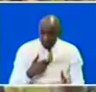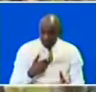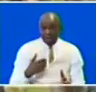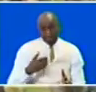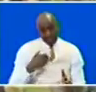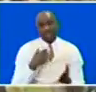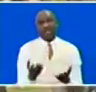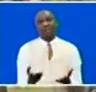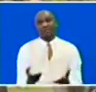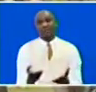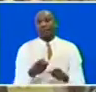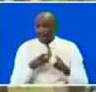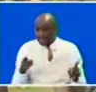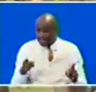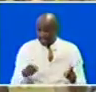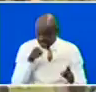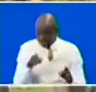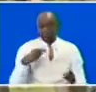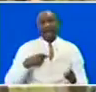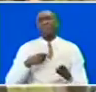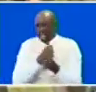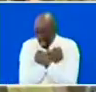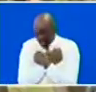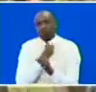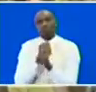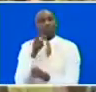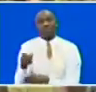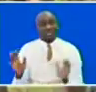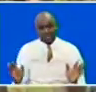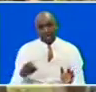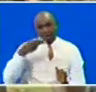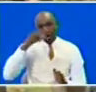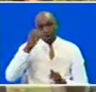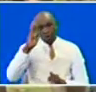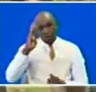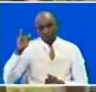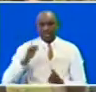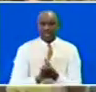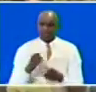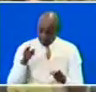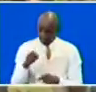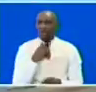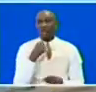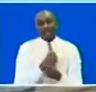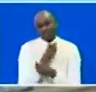in general, but this is my hobby. I like to be on the sea most of my time with family and friends,